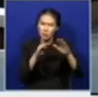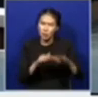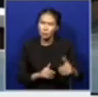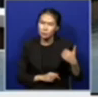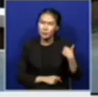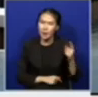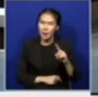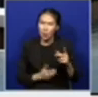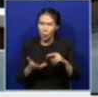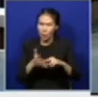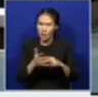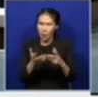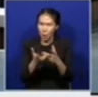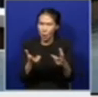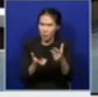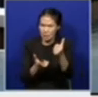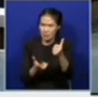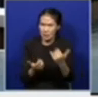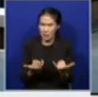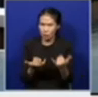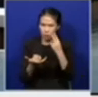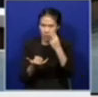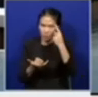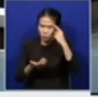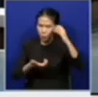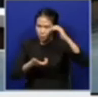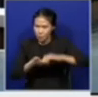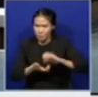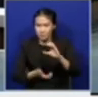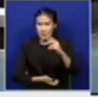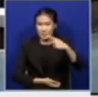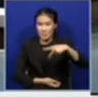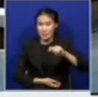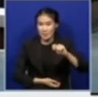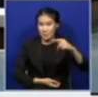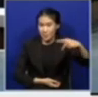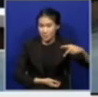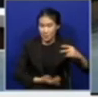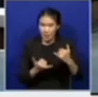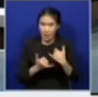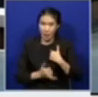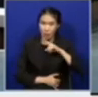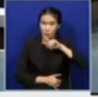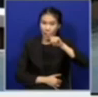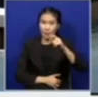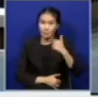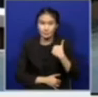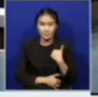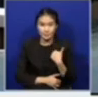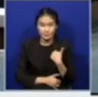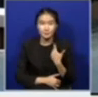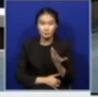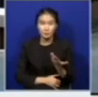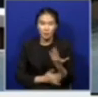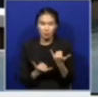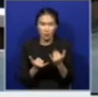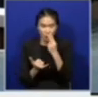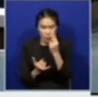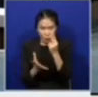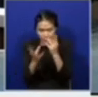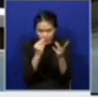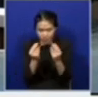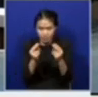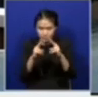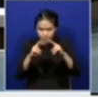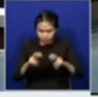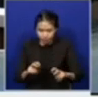ตกลงเสรีทางการค้าคือการให้สิทธิพิเศษระหว่างประเทศภาคีก็คือเช่นภาษีสินค้าที่ลดลงซึ่งก็พูดได้ว่